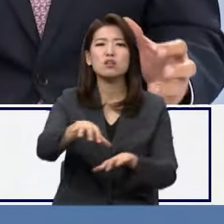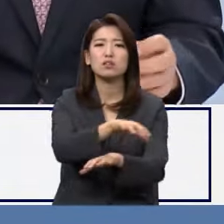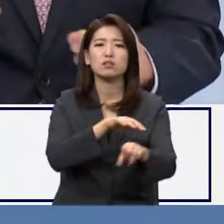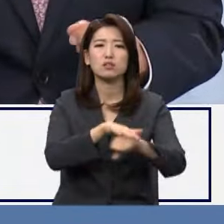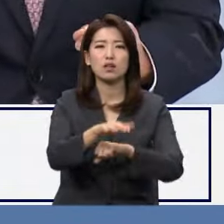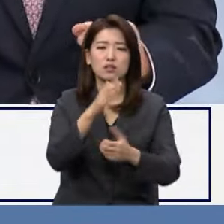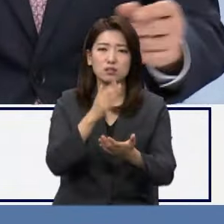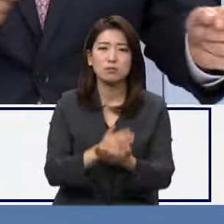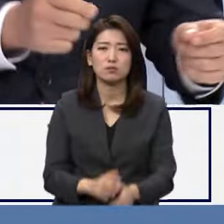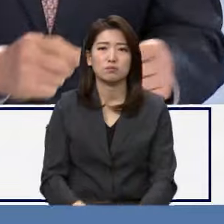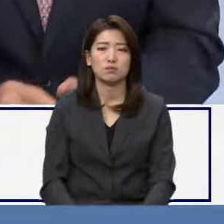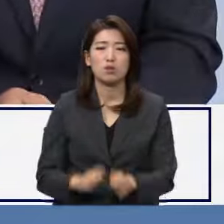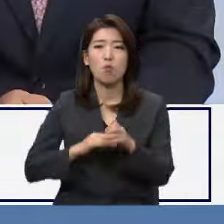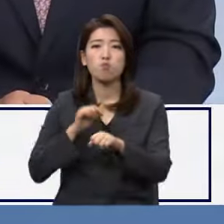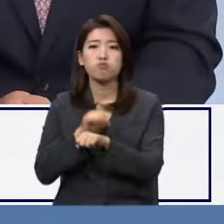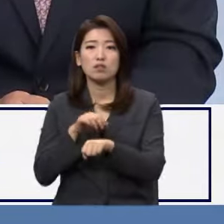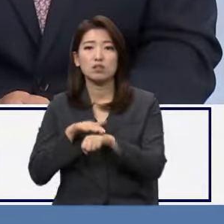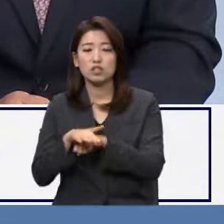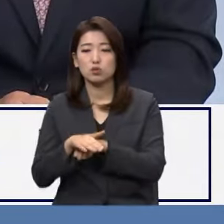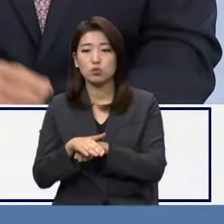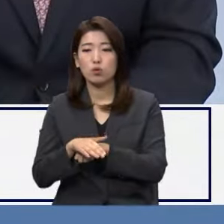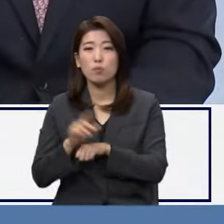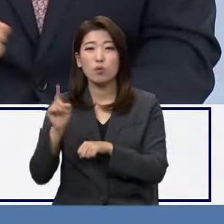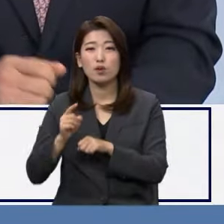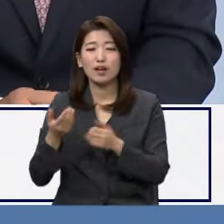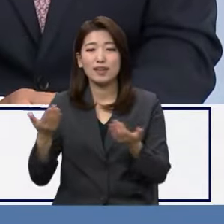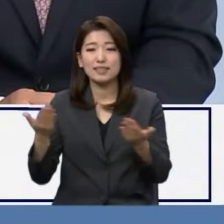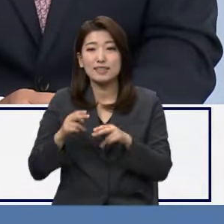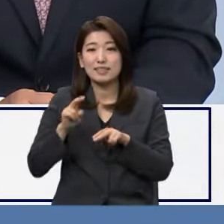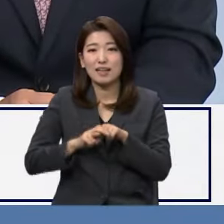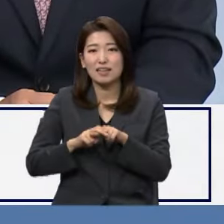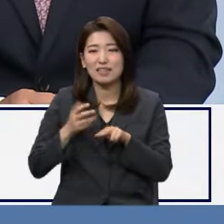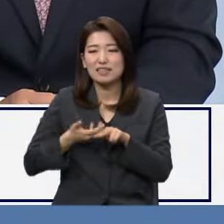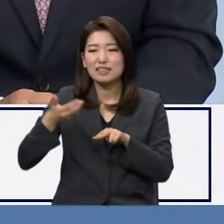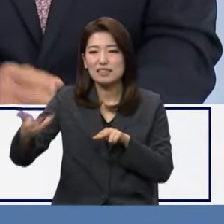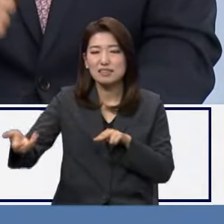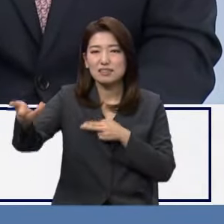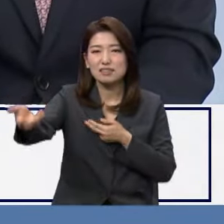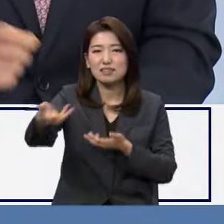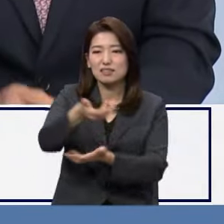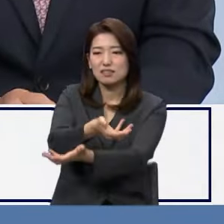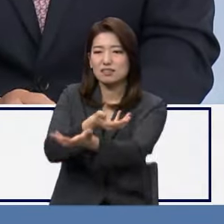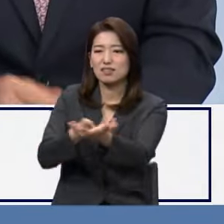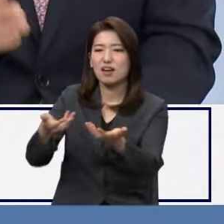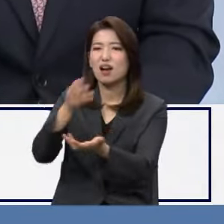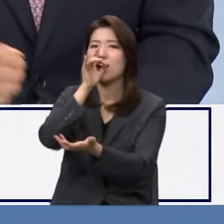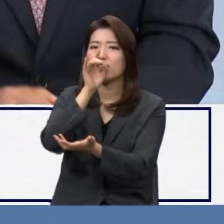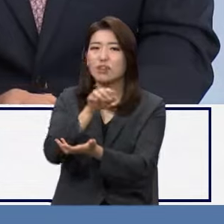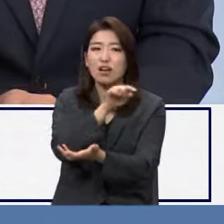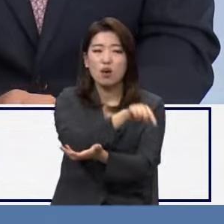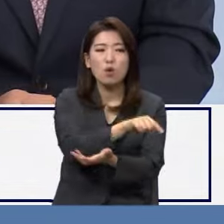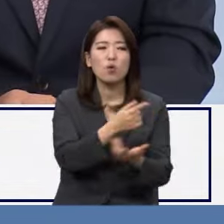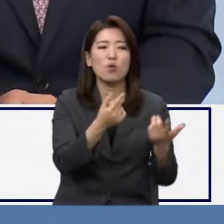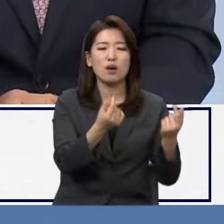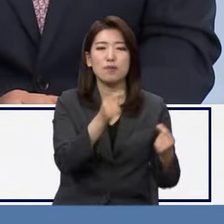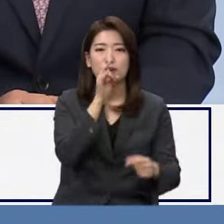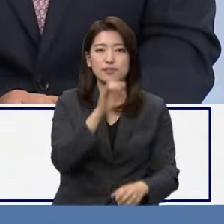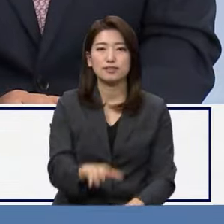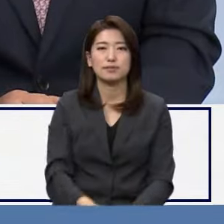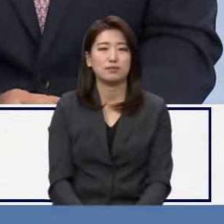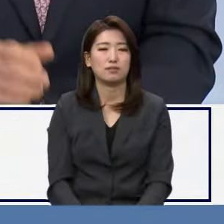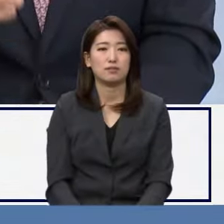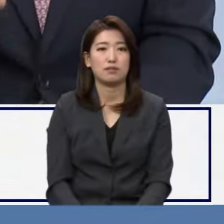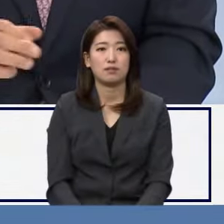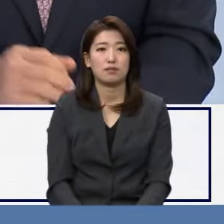발상으로 여기다 왔다 저기다 왔다 바둑 벗서 가듯이 했다가는 그 굉장히 위험한 겁니다 그리고 컷오프가 지금 한 명도 없어요 기존